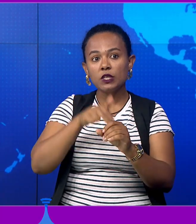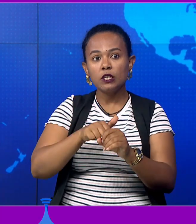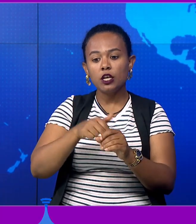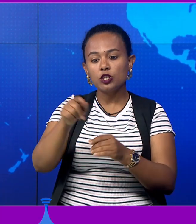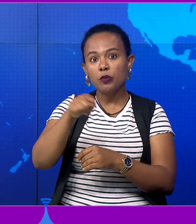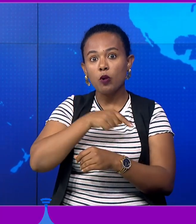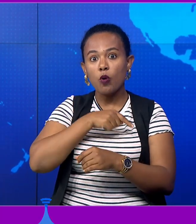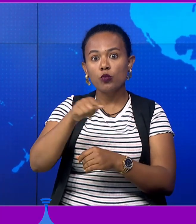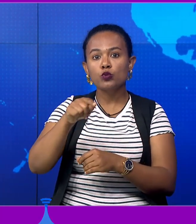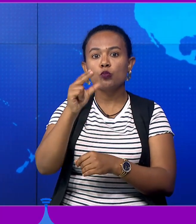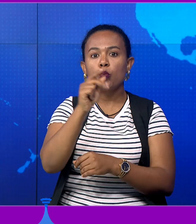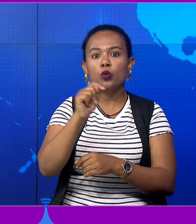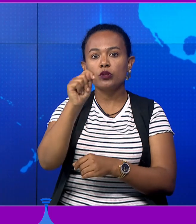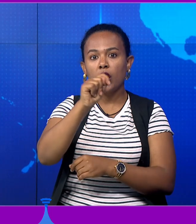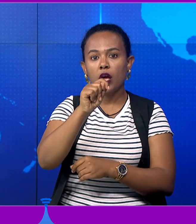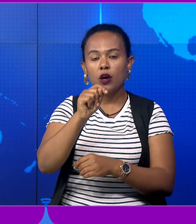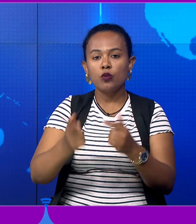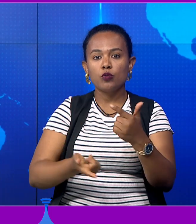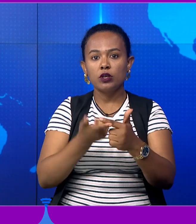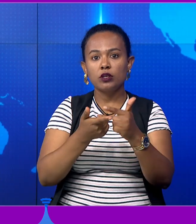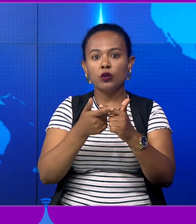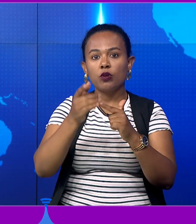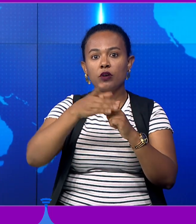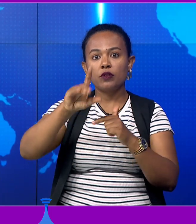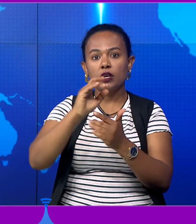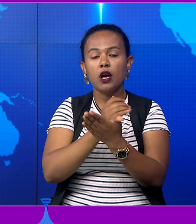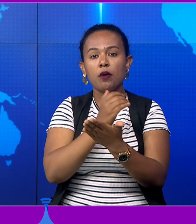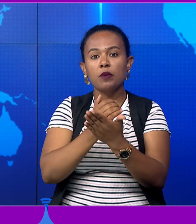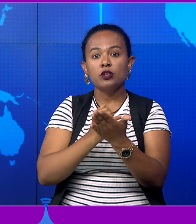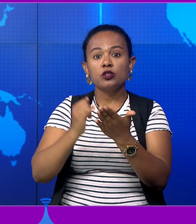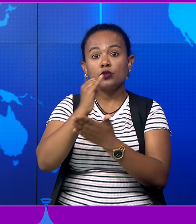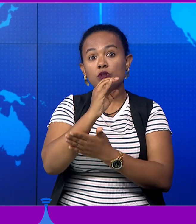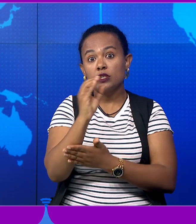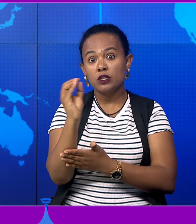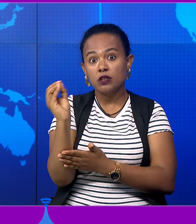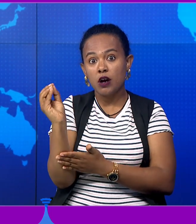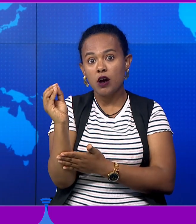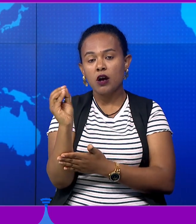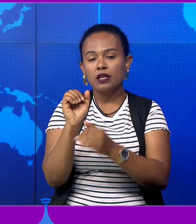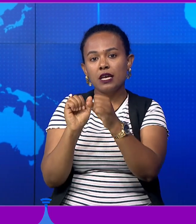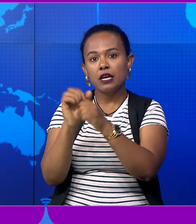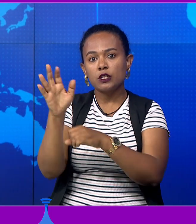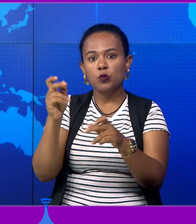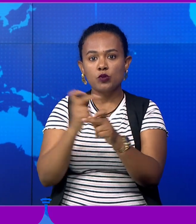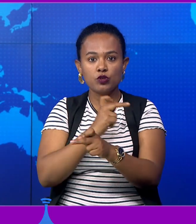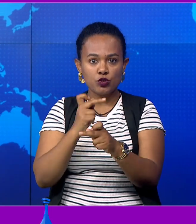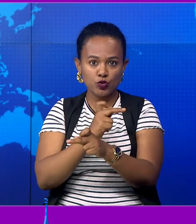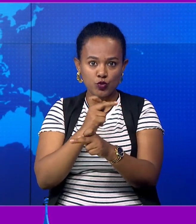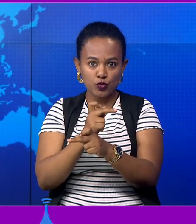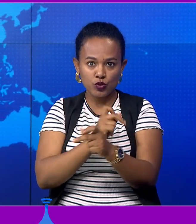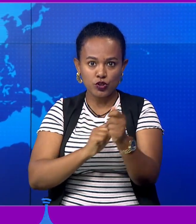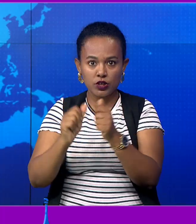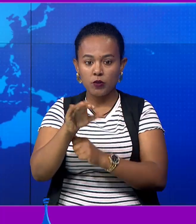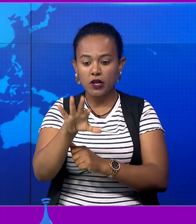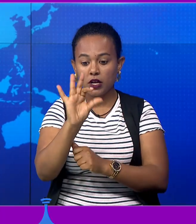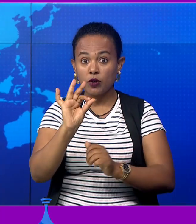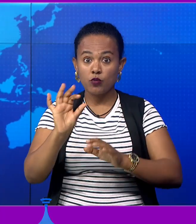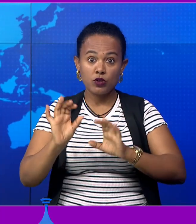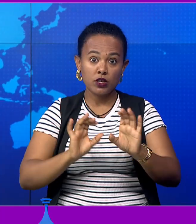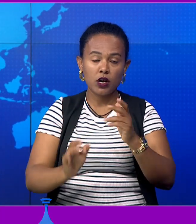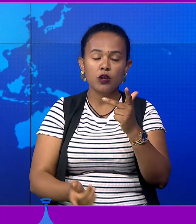የሚያጓጉዙ ቦቴዎችም፣ ሁለተኛው ከፍተኛ የአምራች ኢንዱስትሪዎችና የኤክስፖርት ድርጅቶች ቅድሚያ እንዲያገኙ